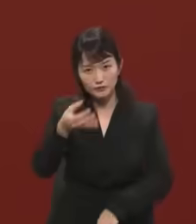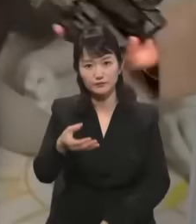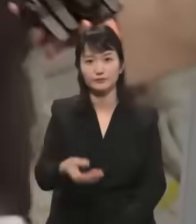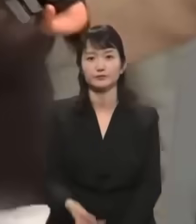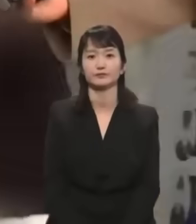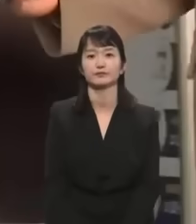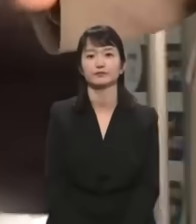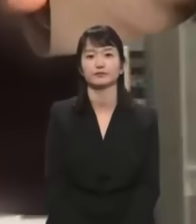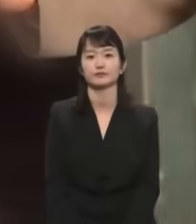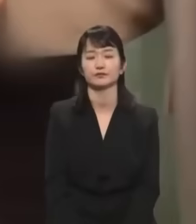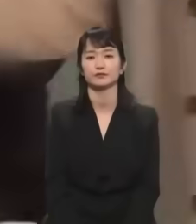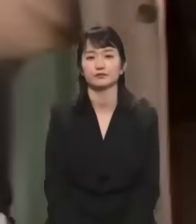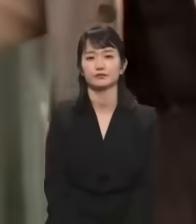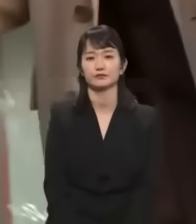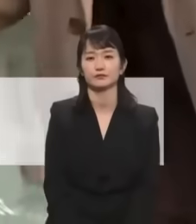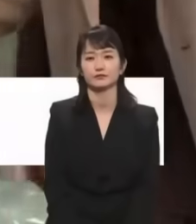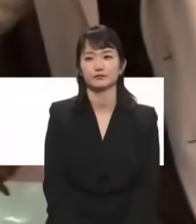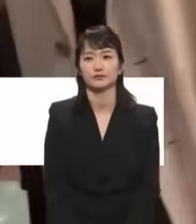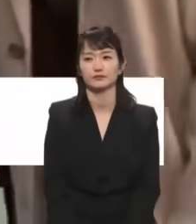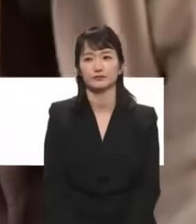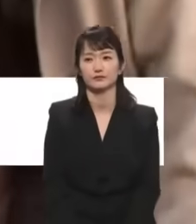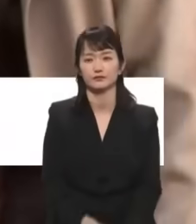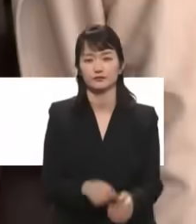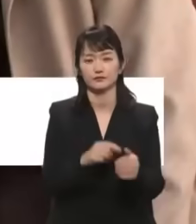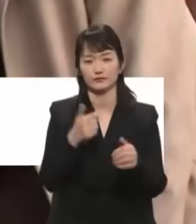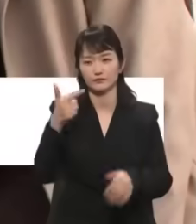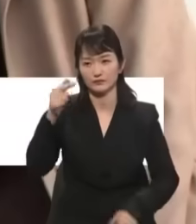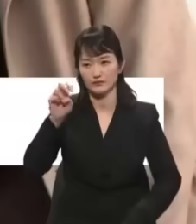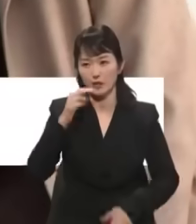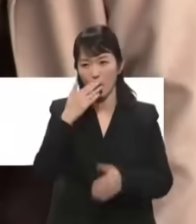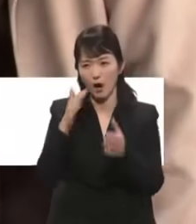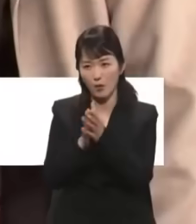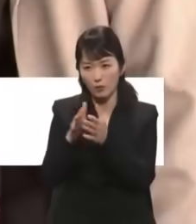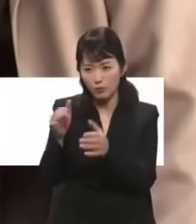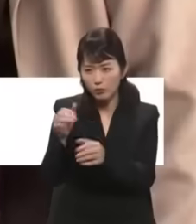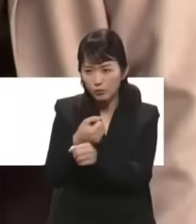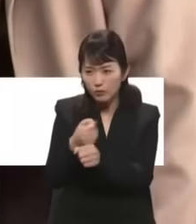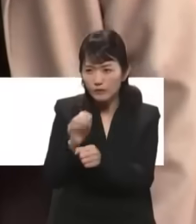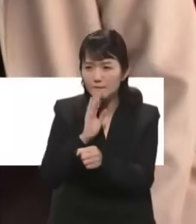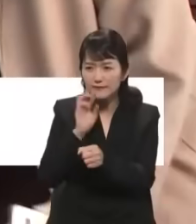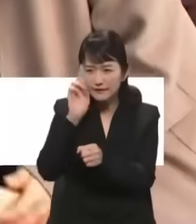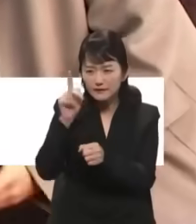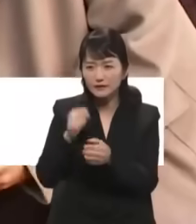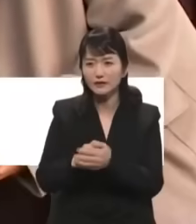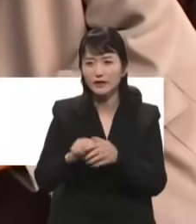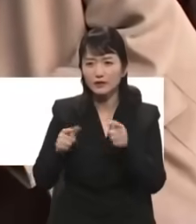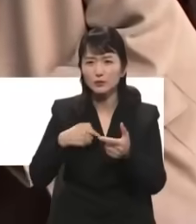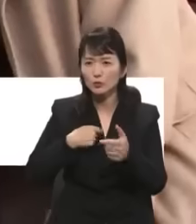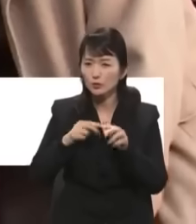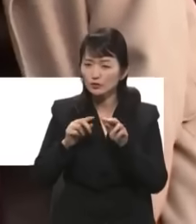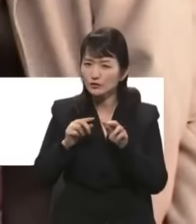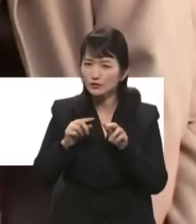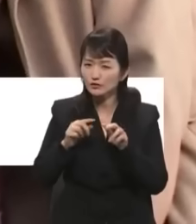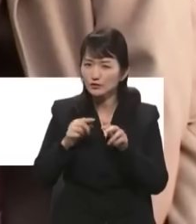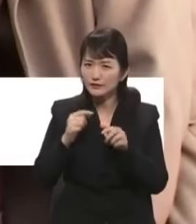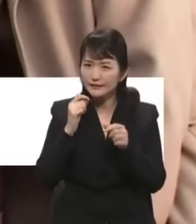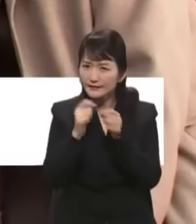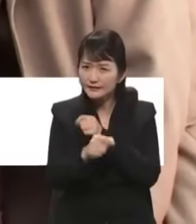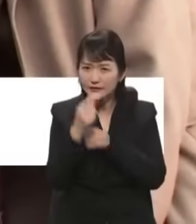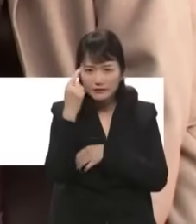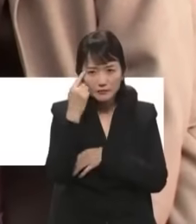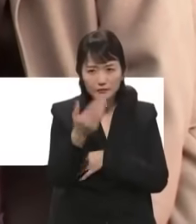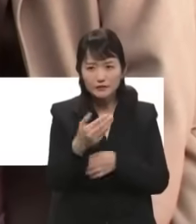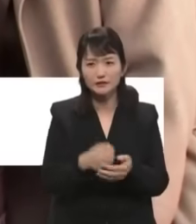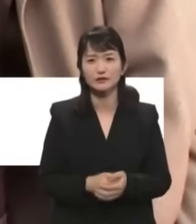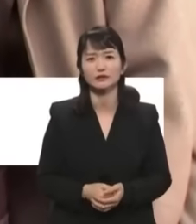오겠습니다 남현이 씨와 공부한게 맞습니까 혼자 범행 계획 세우신 거예요 피해자분들께 죄송합니다 팬싱 협회 후원은